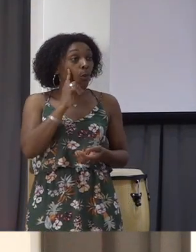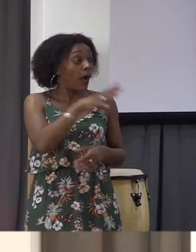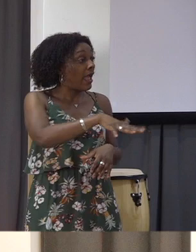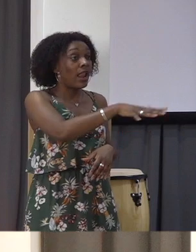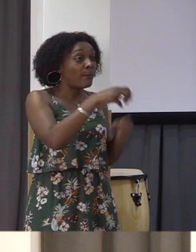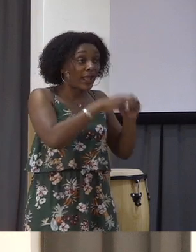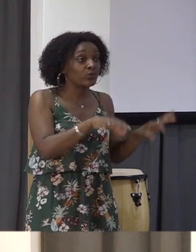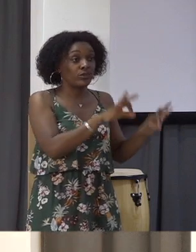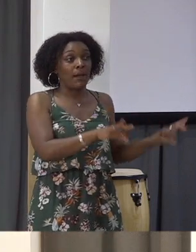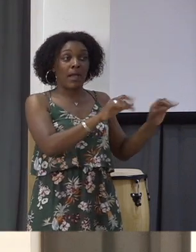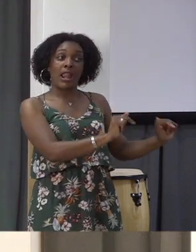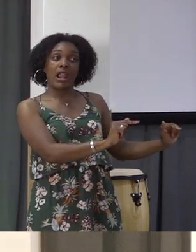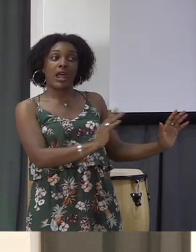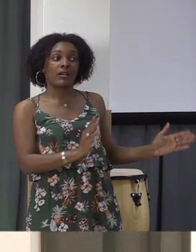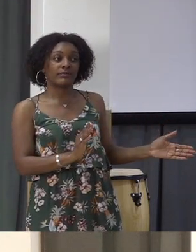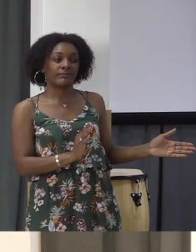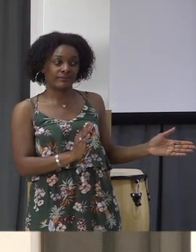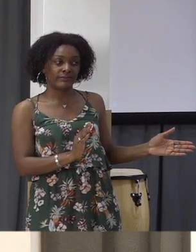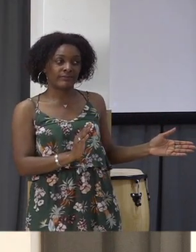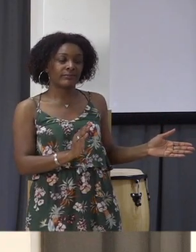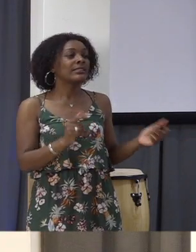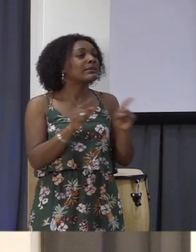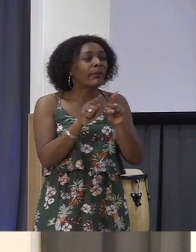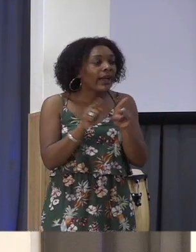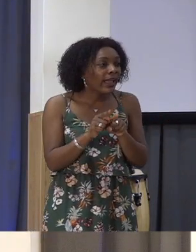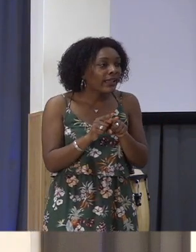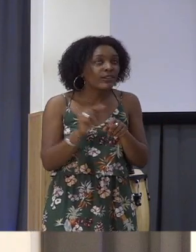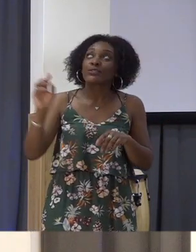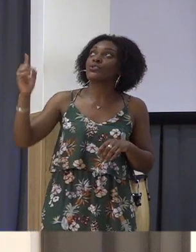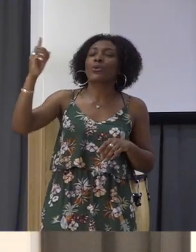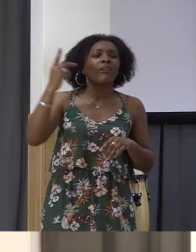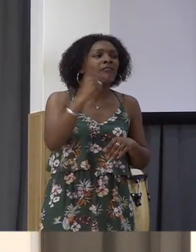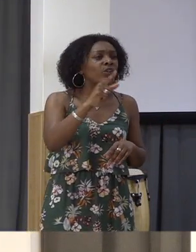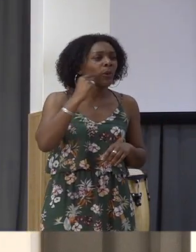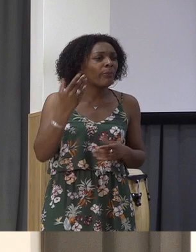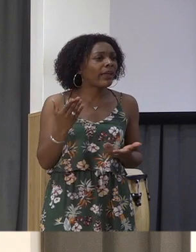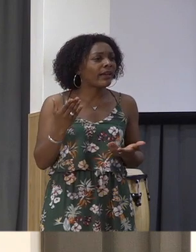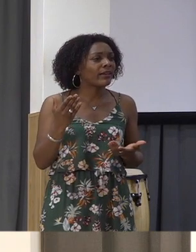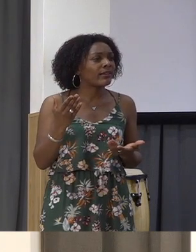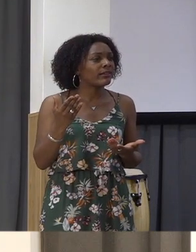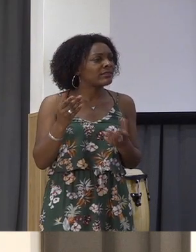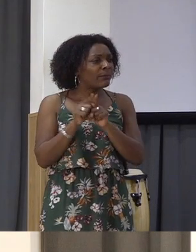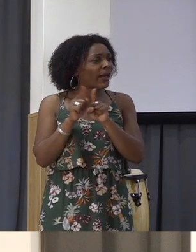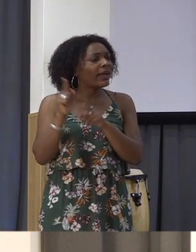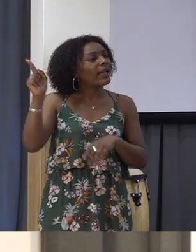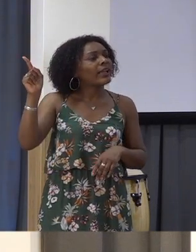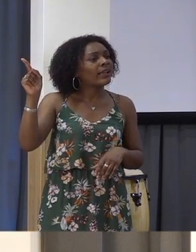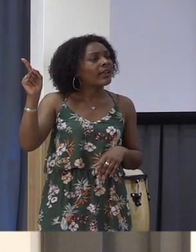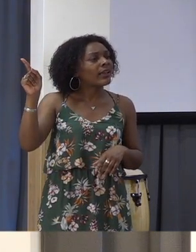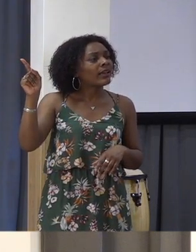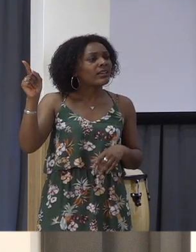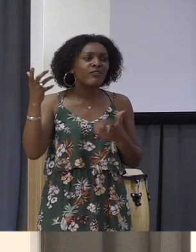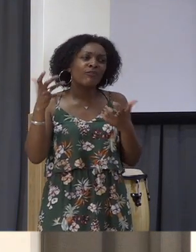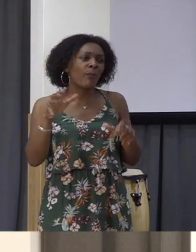De même, ce n'est pas la volonté de votre Père qui est dans les cieux qu'il se